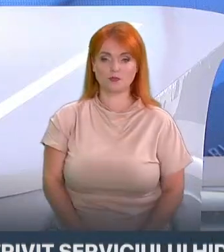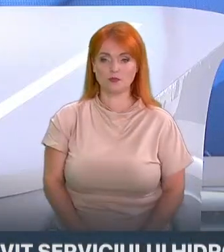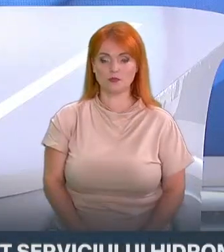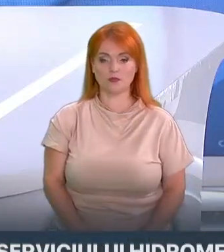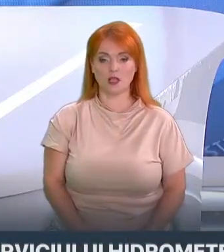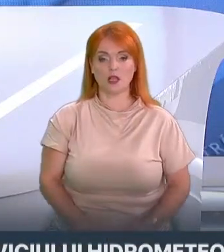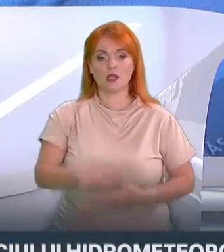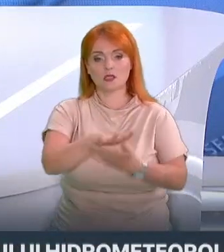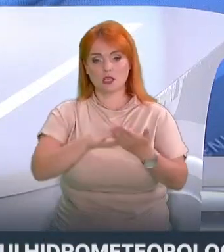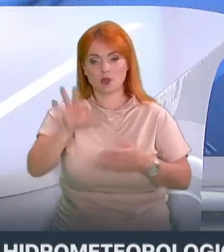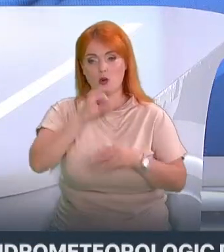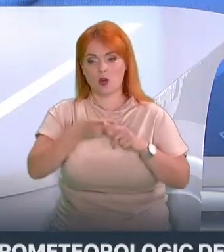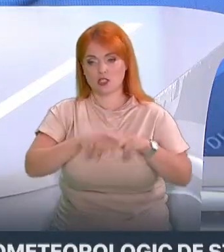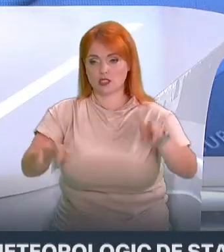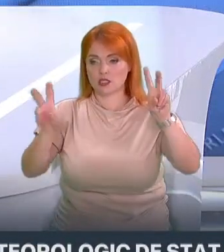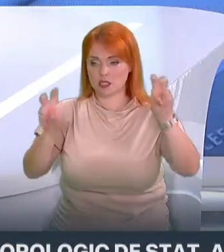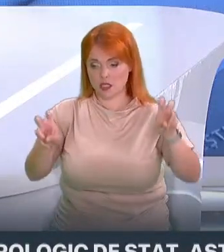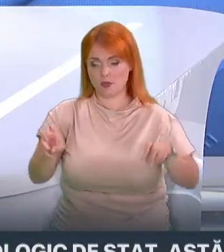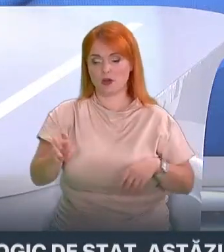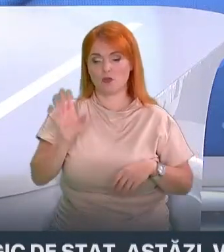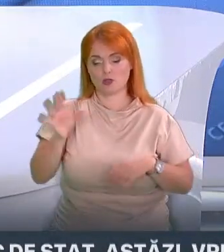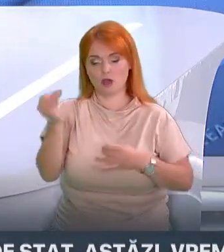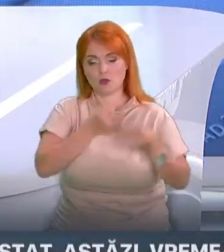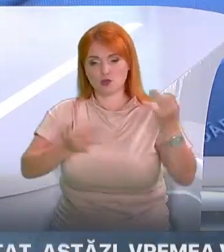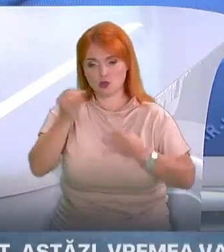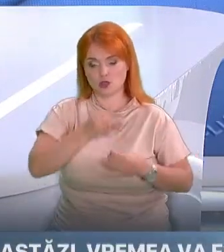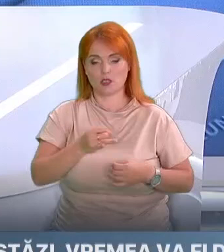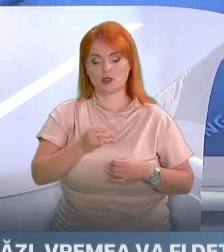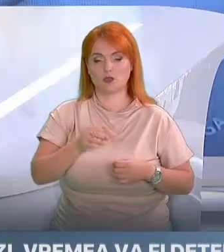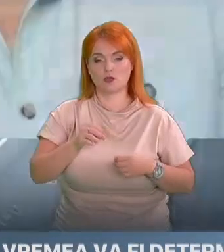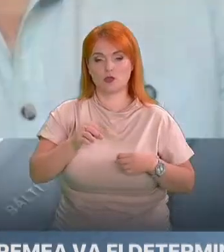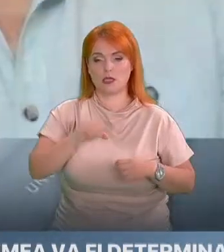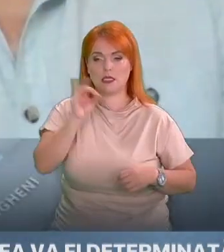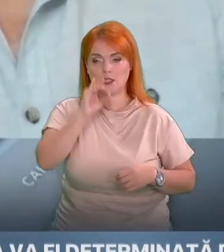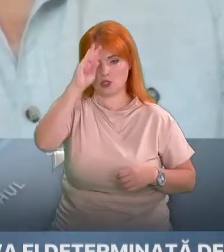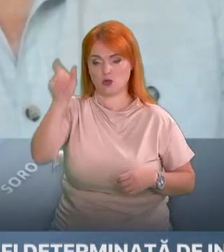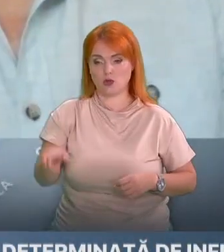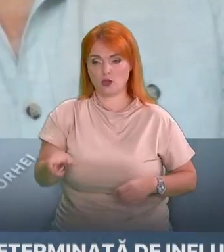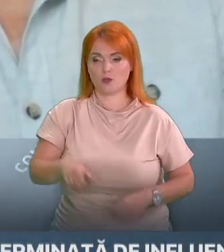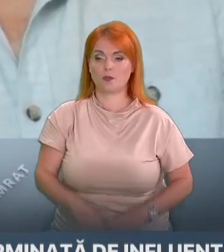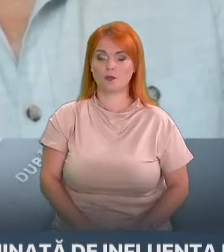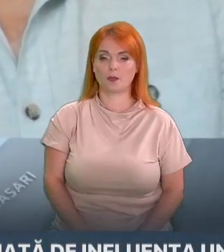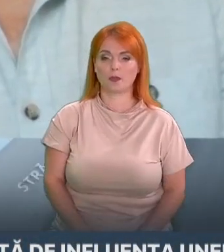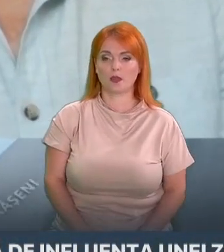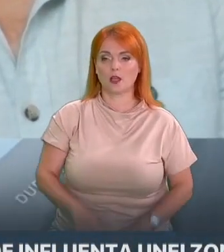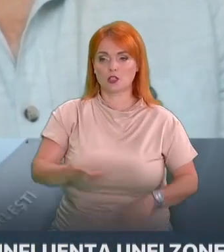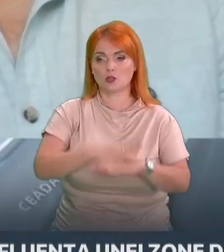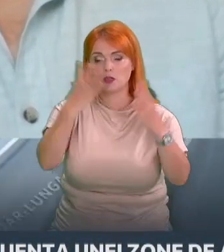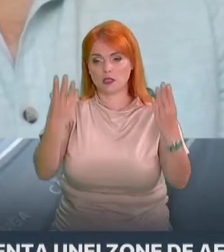Dezvoltăm în continuare subiectul cu istoricul Ion Varta, care este în legătură directă cu noi. Domnule Varta, bună ziua! Bună